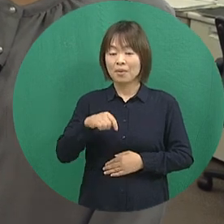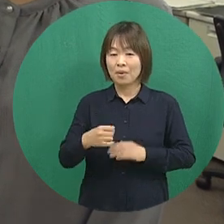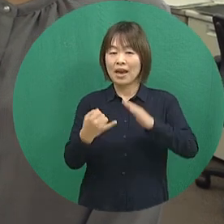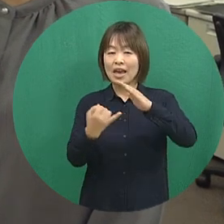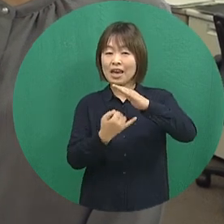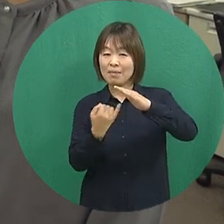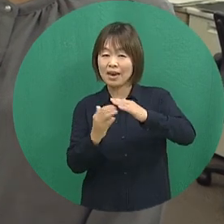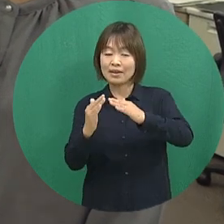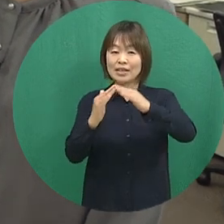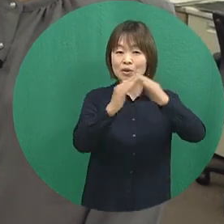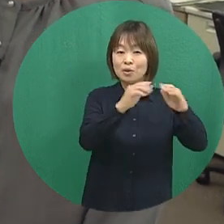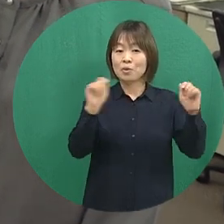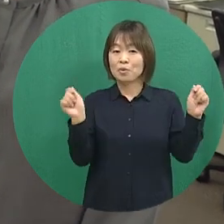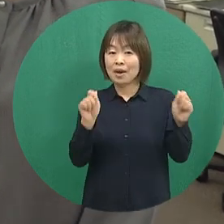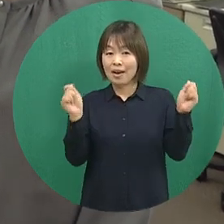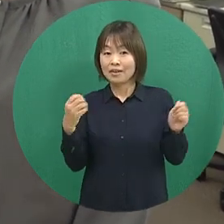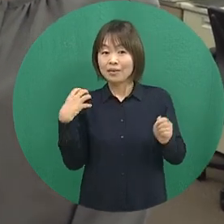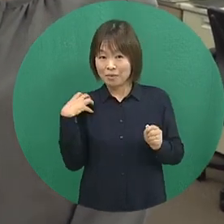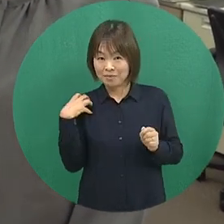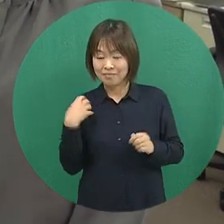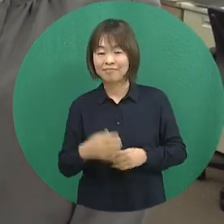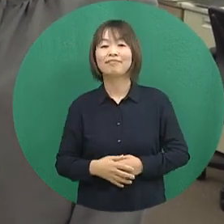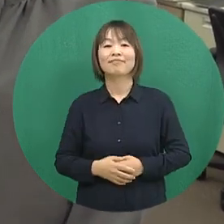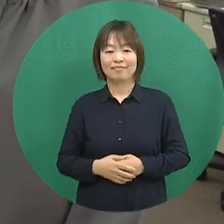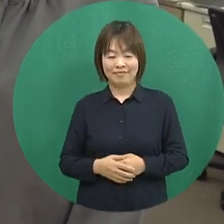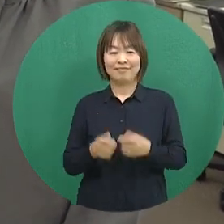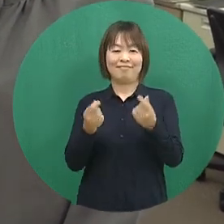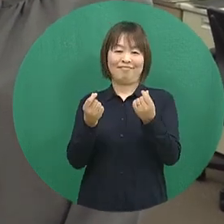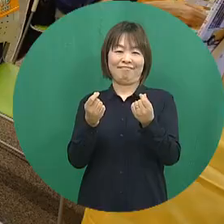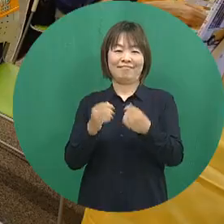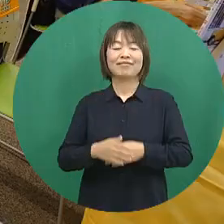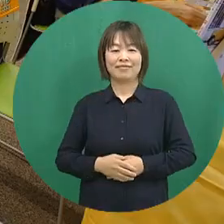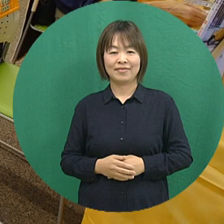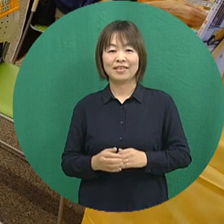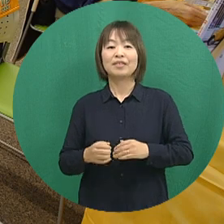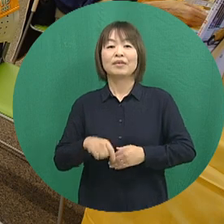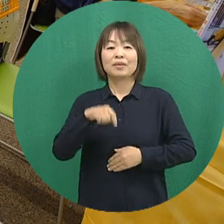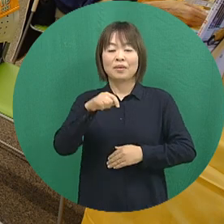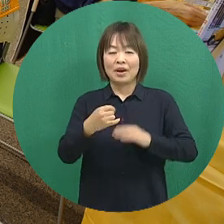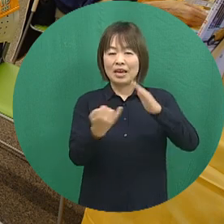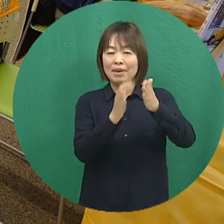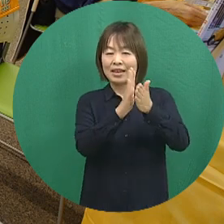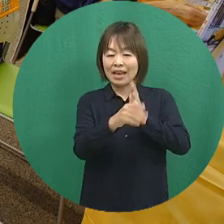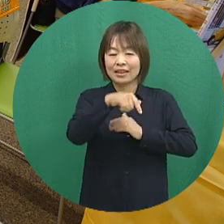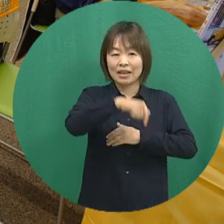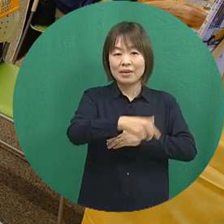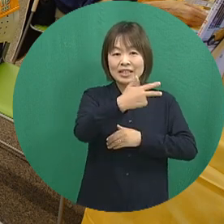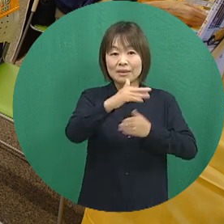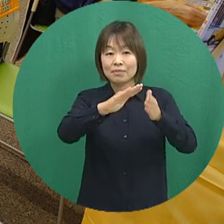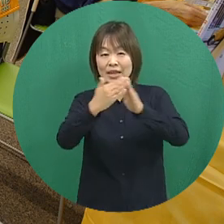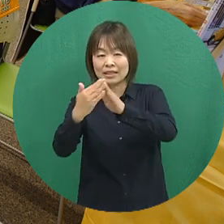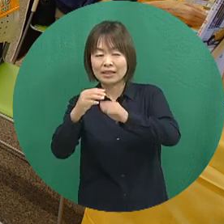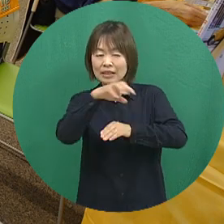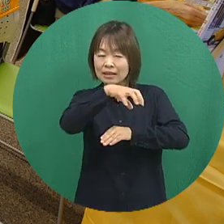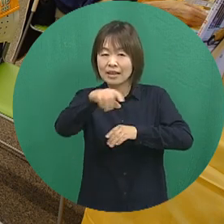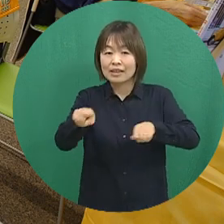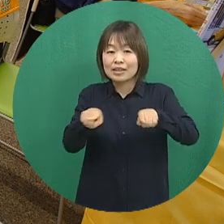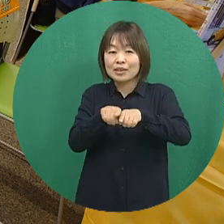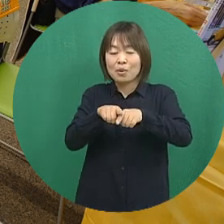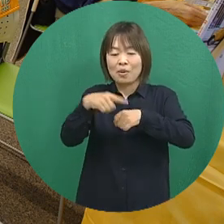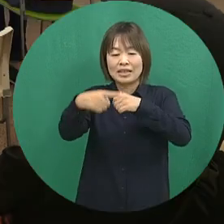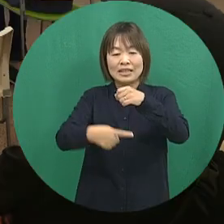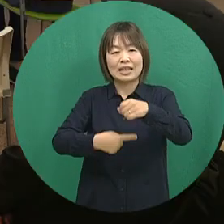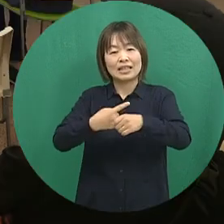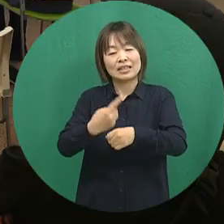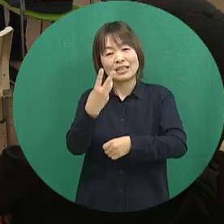で愛媛県の移住フェアなどを開催しているそうですね。 はい、県内5から7市町が出展する愛媛暮らしフェアを年